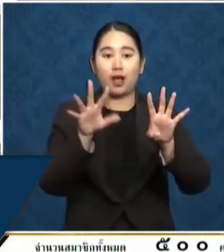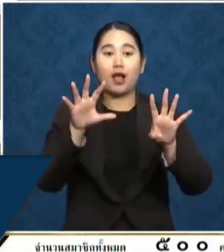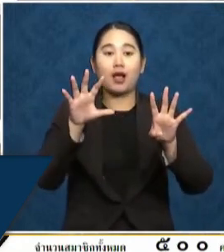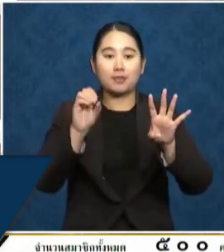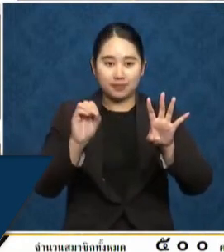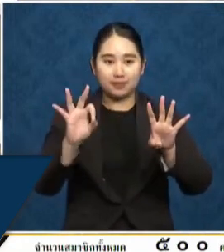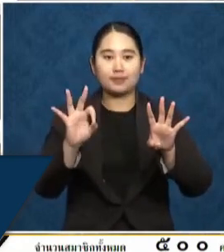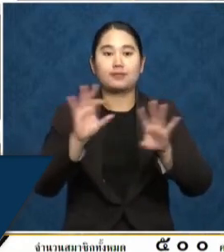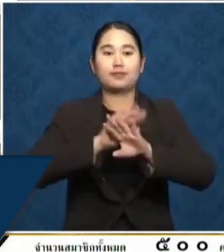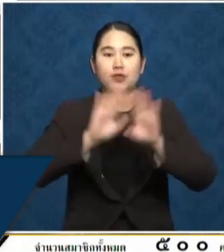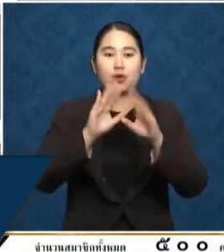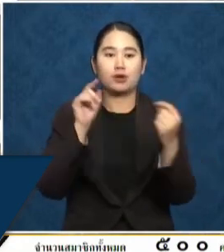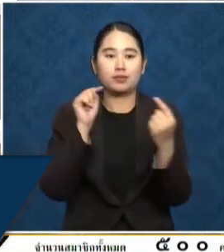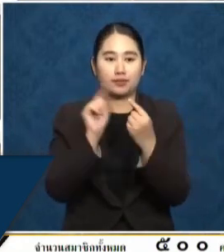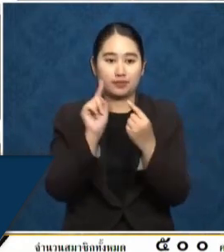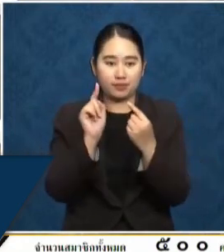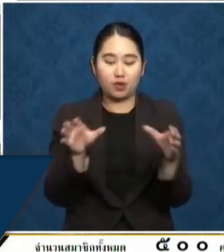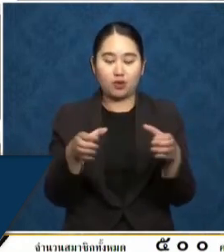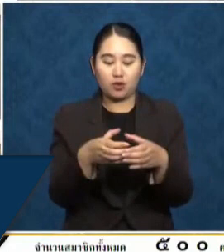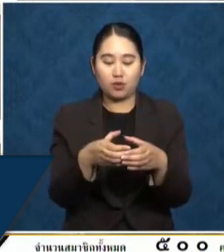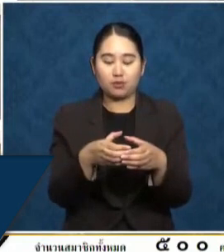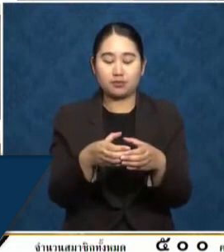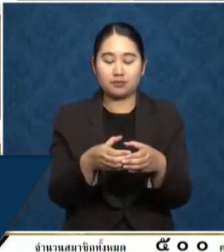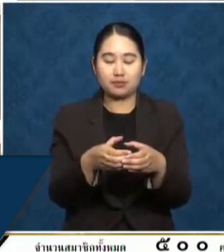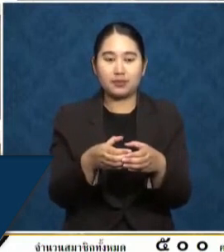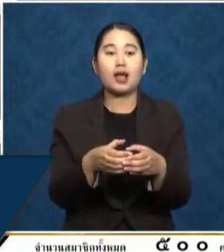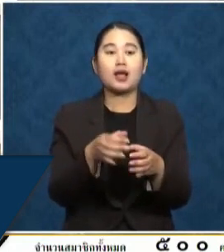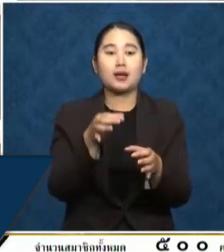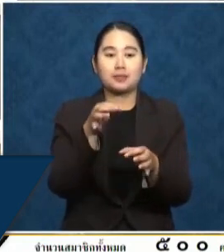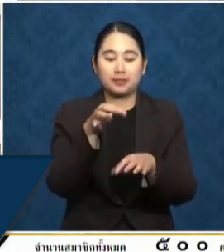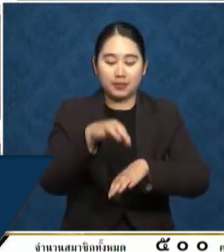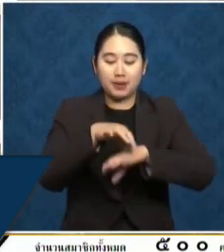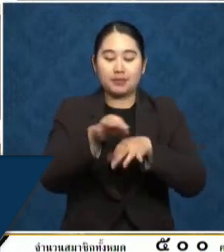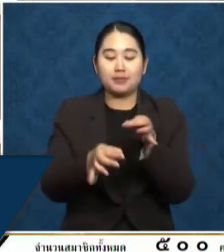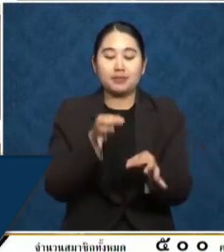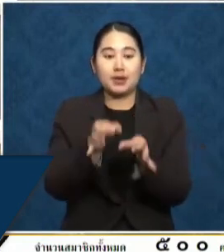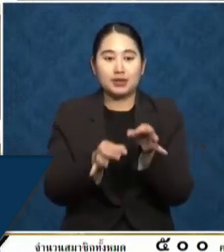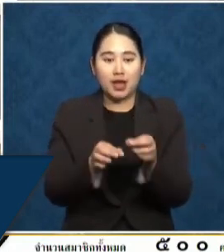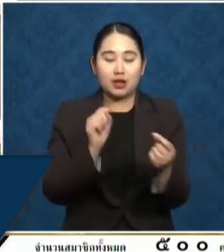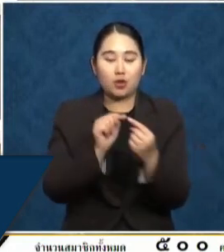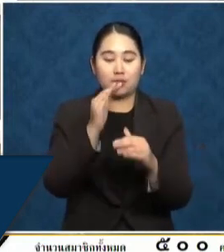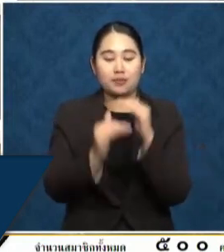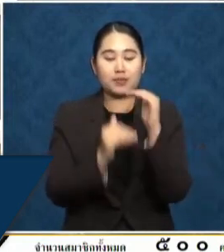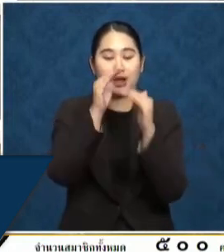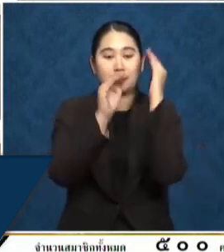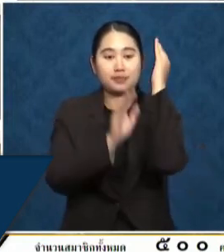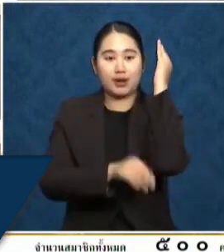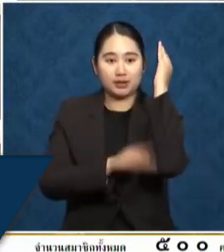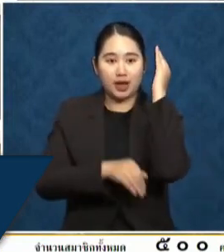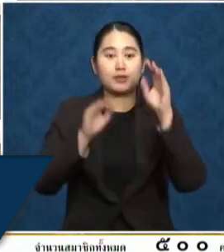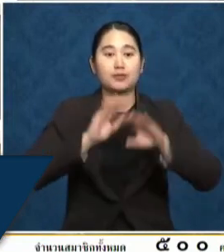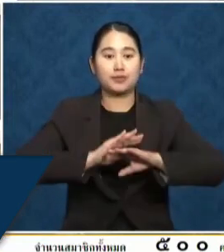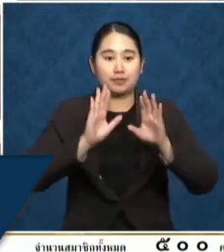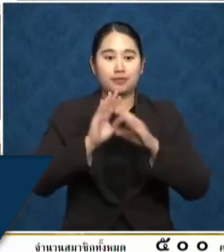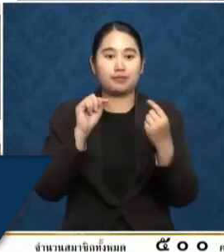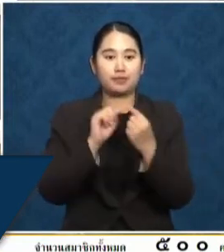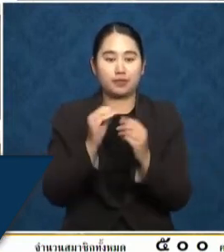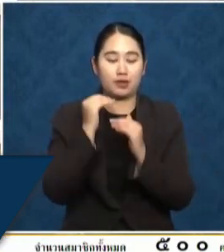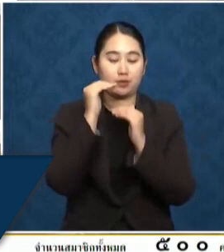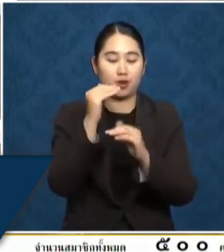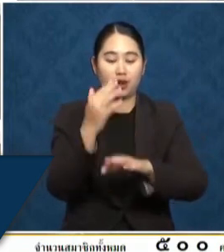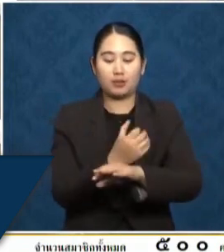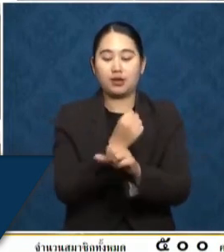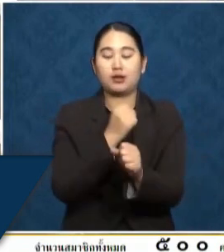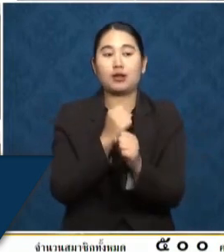9เรื่องคณะกรมการที่ปรึกษาการบริหาร และการพัฒนาจังหวัดใช้แดนผากใต้และการกำหนด